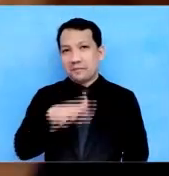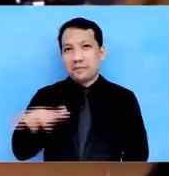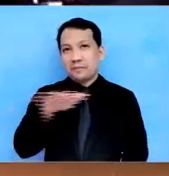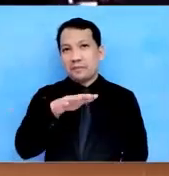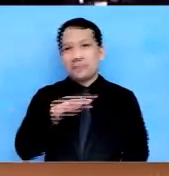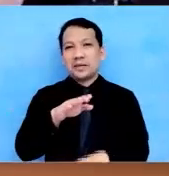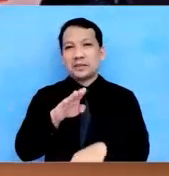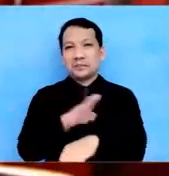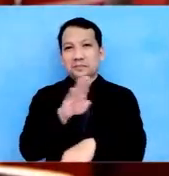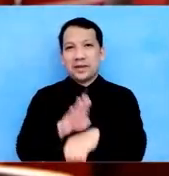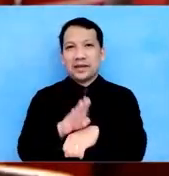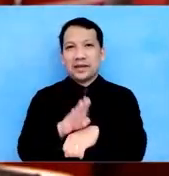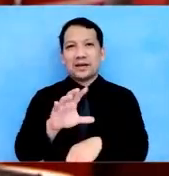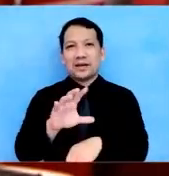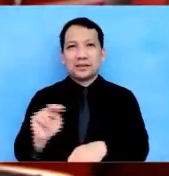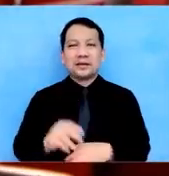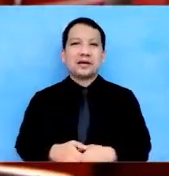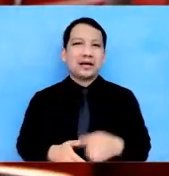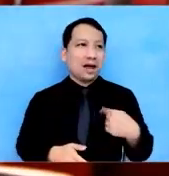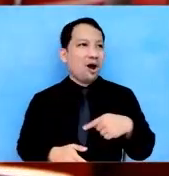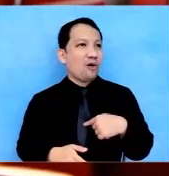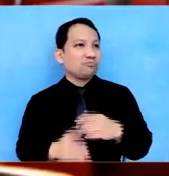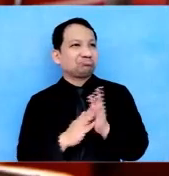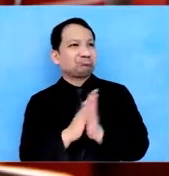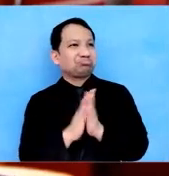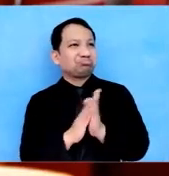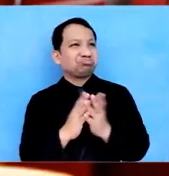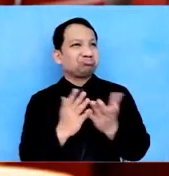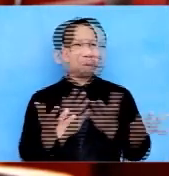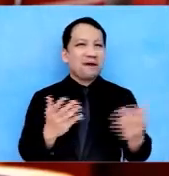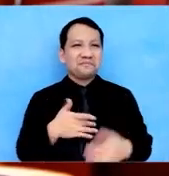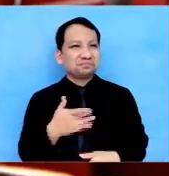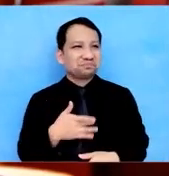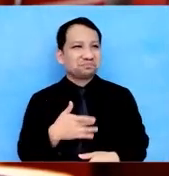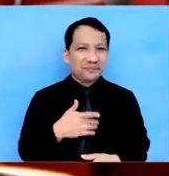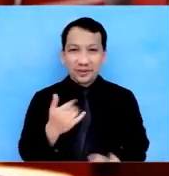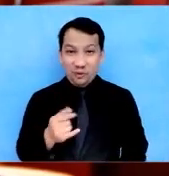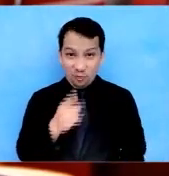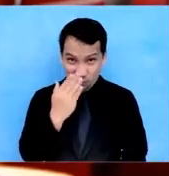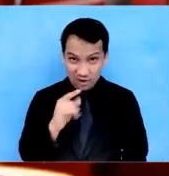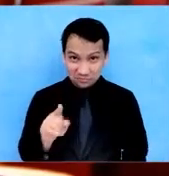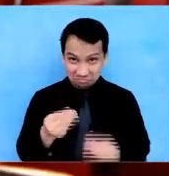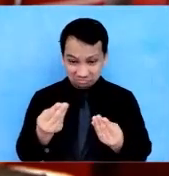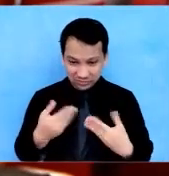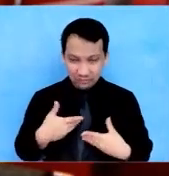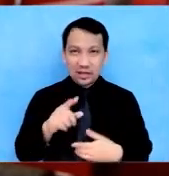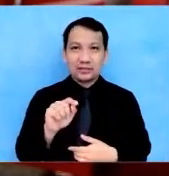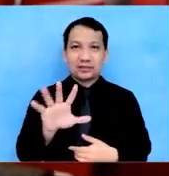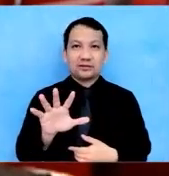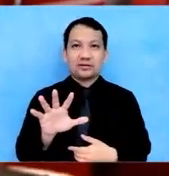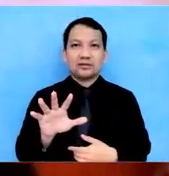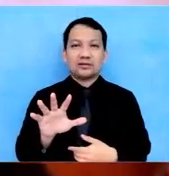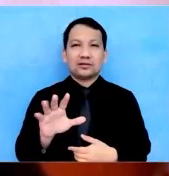Sambayanan. I'm so excited. Hindi ko actually ma-contain yung damdamin ko ngayon na binigyan ako ng TV5,